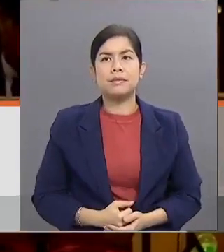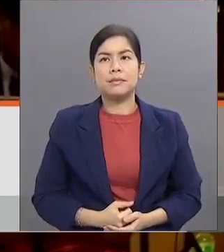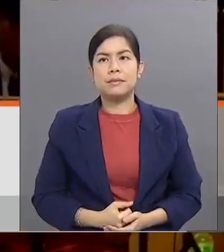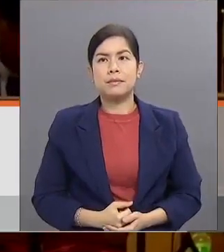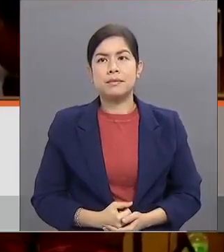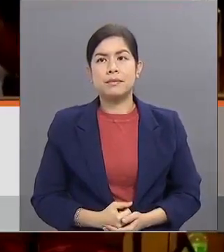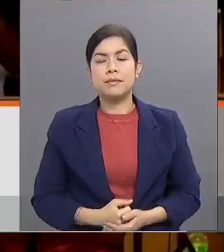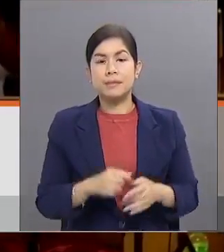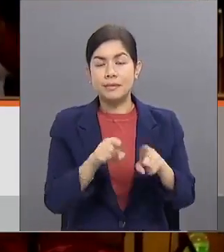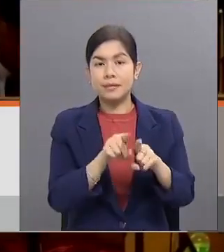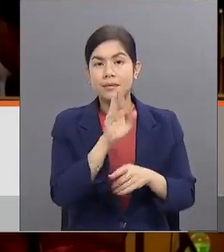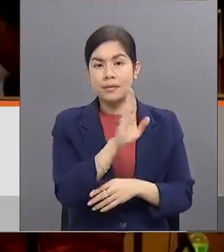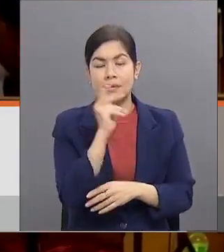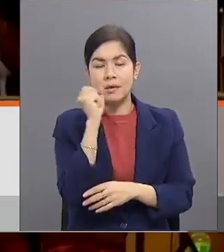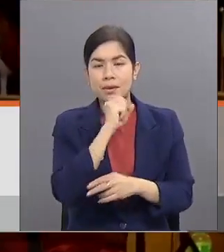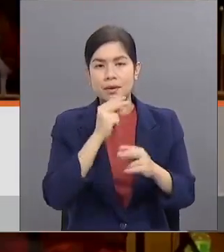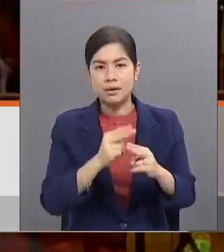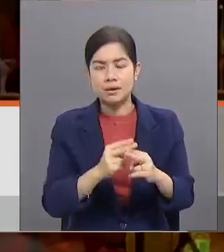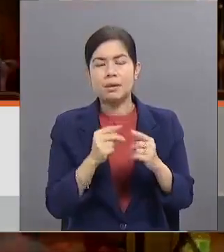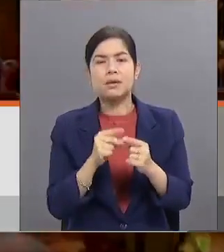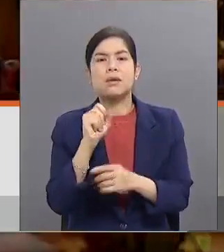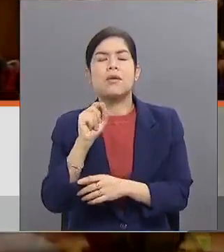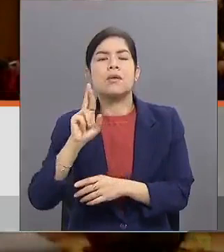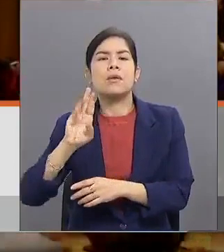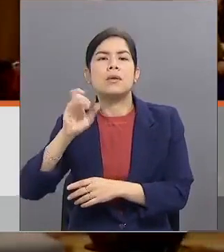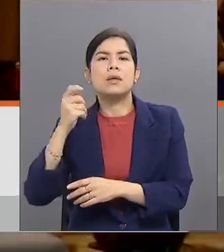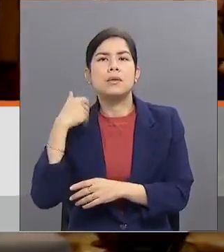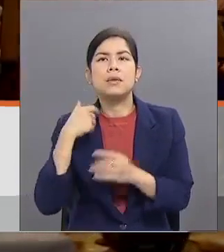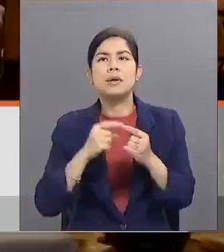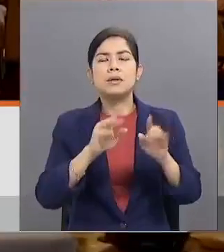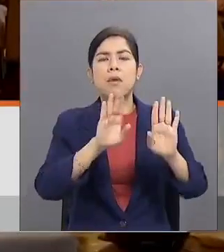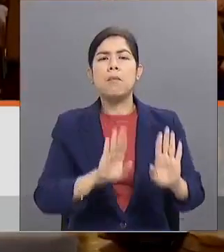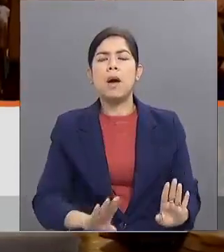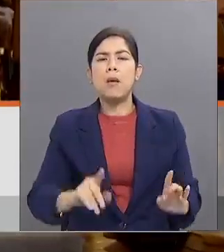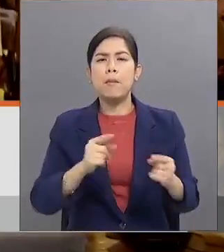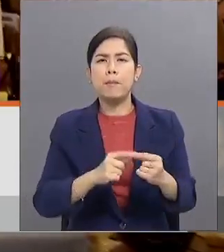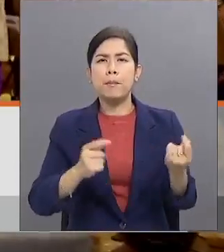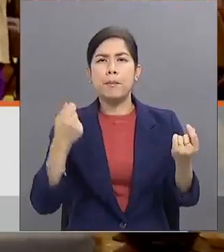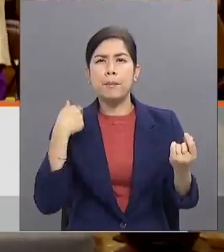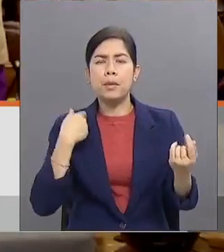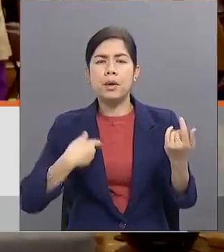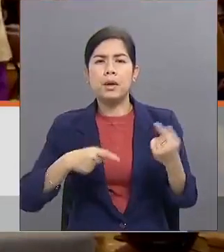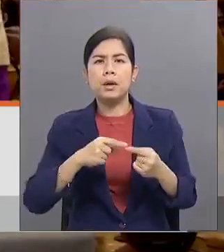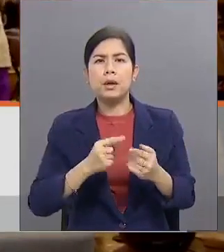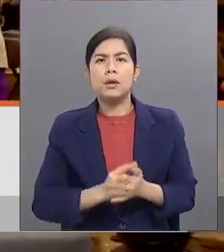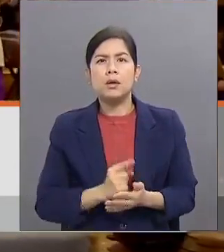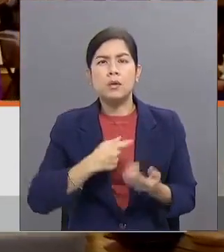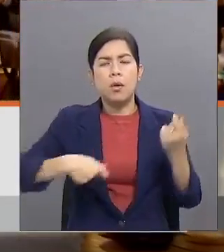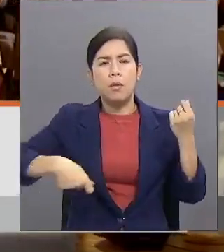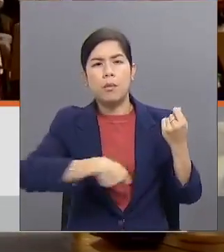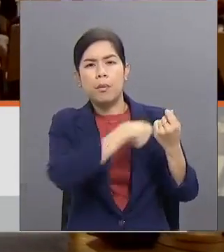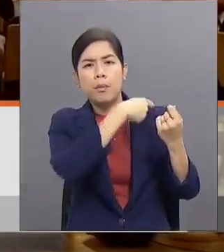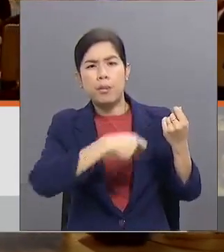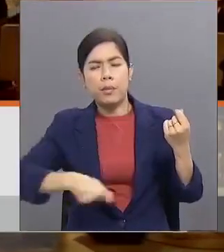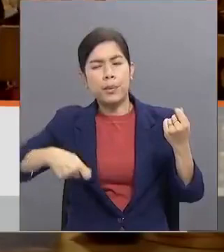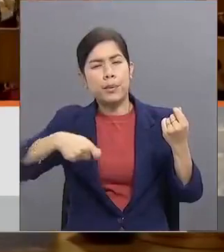เช่นเพลงสีอยุธยาที่เปี่ยมพลังเพราะบรรเลงแบบซิมโฟนีออเคสตราชวนคนดูทั้งหอประชุมใหญ่ศูนย์วัฒนธรรมแห่ง